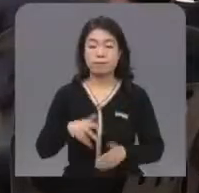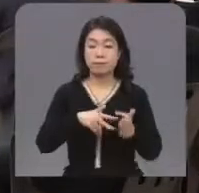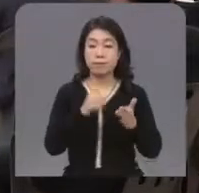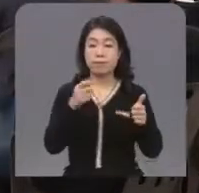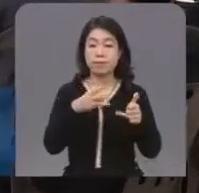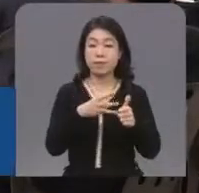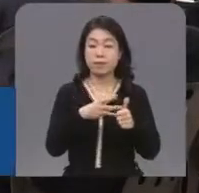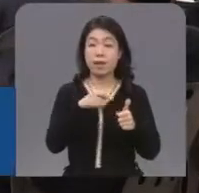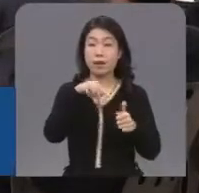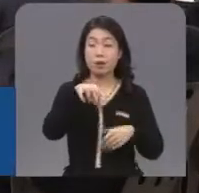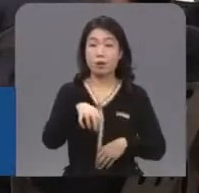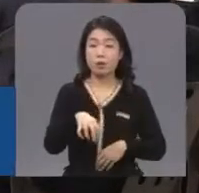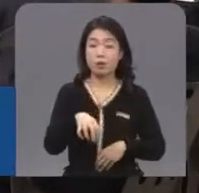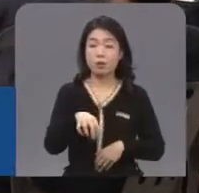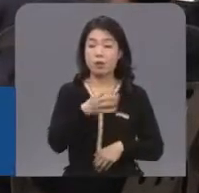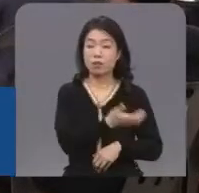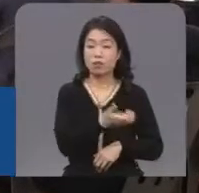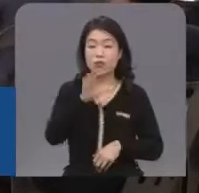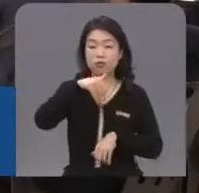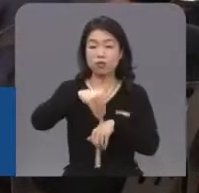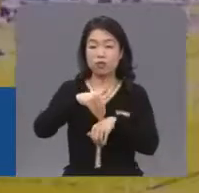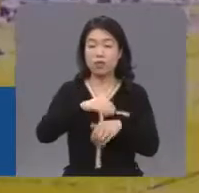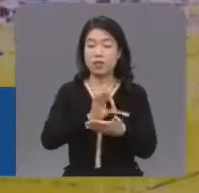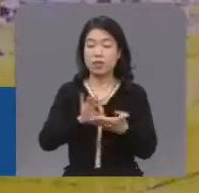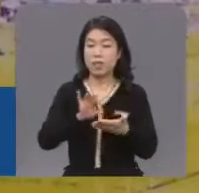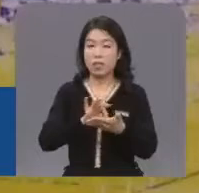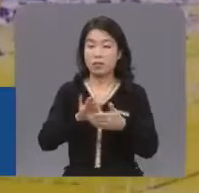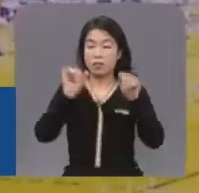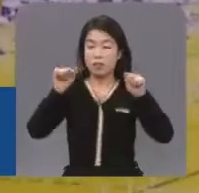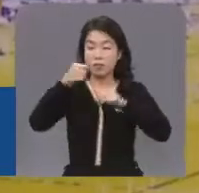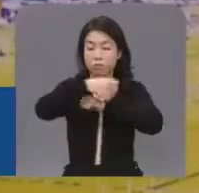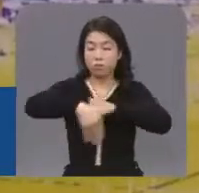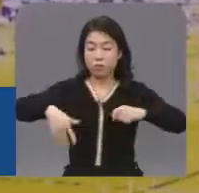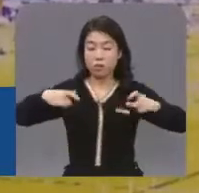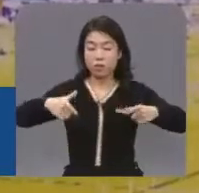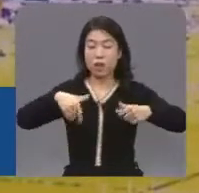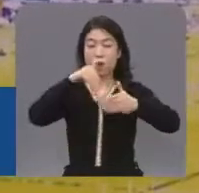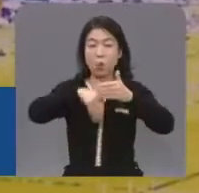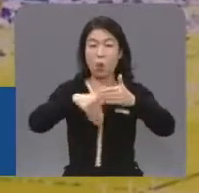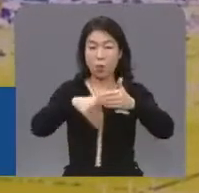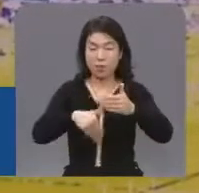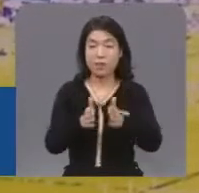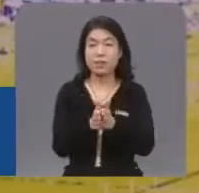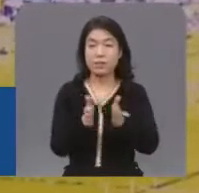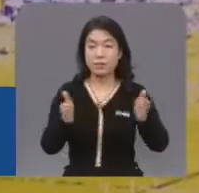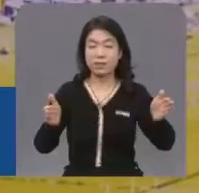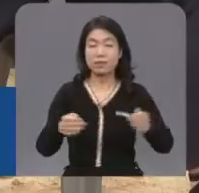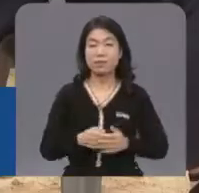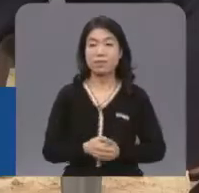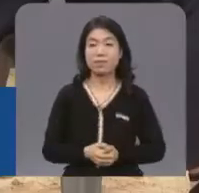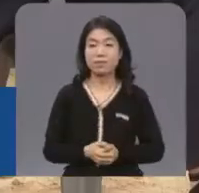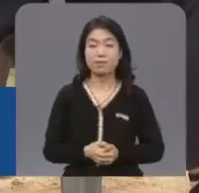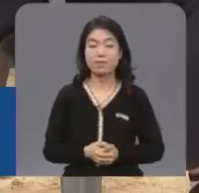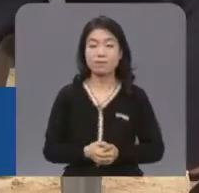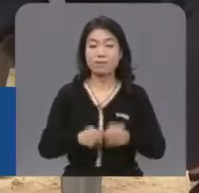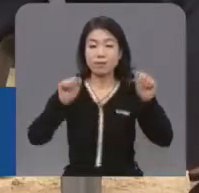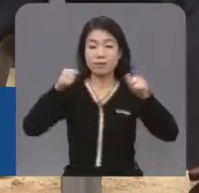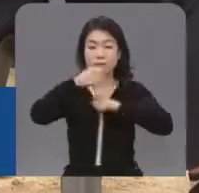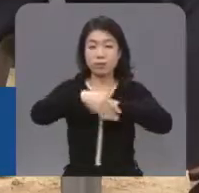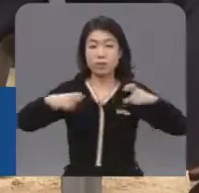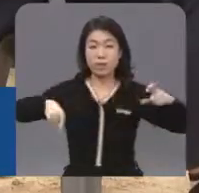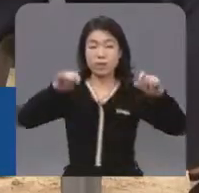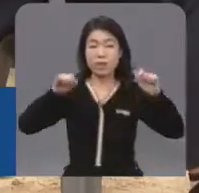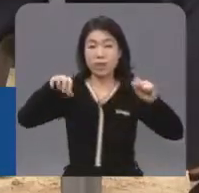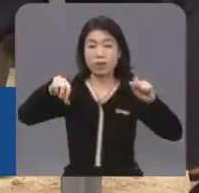장흥군은 장흥읍에서 전지훈련 등에 활용할 정남진 스포츠타운 기공식을 열고 공사를 시작했습니다. 스포츠타운 내